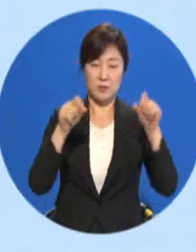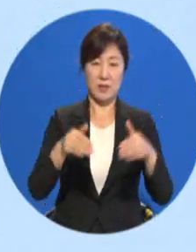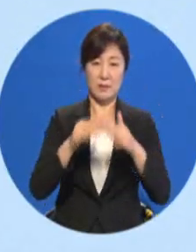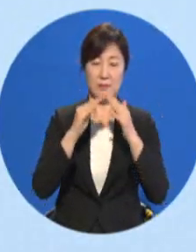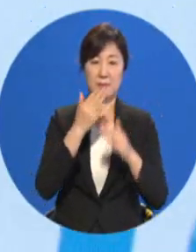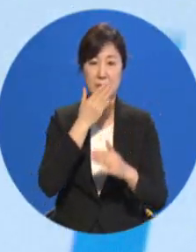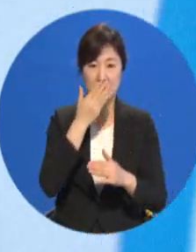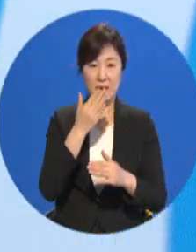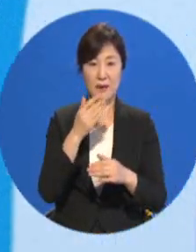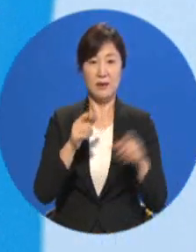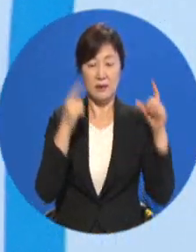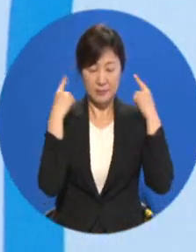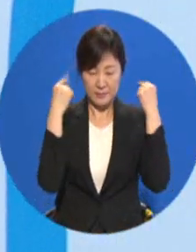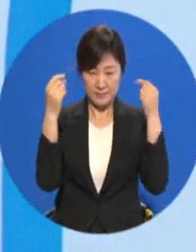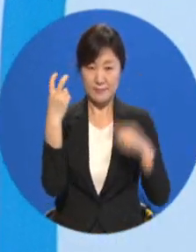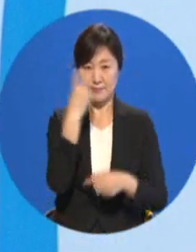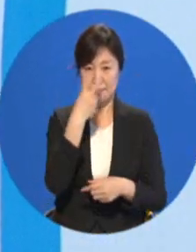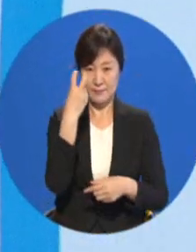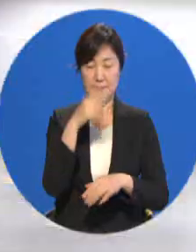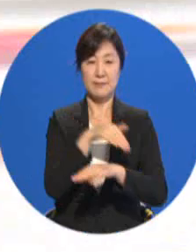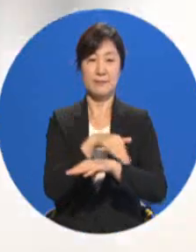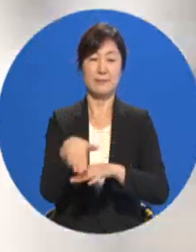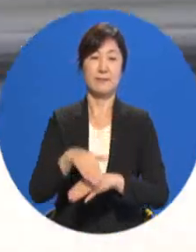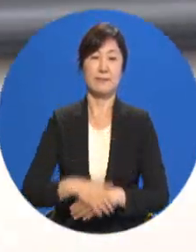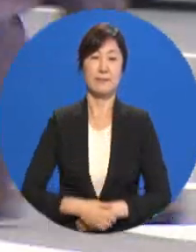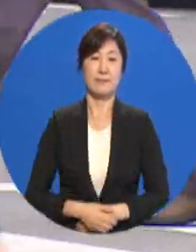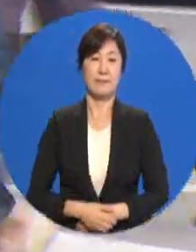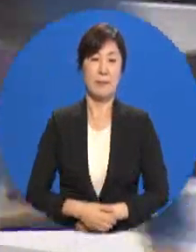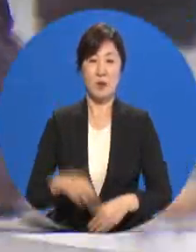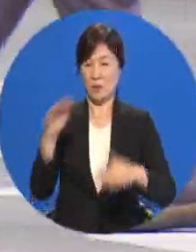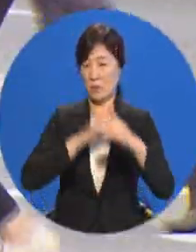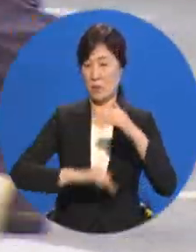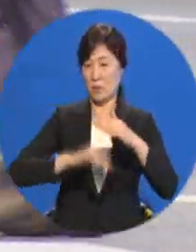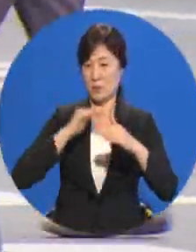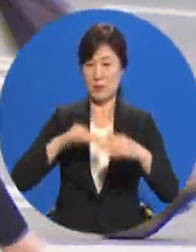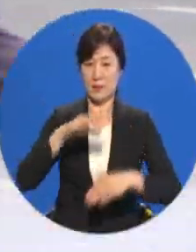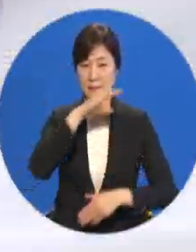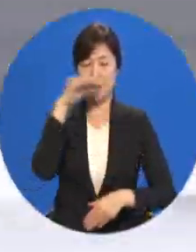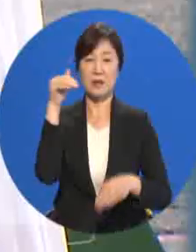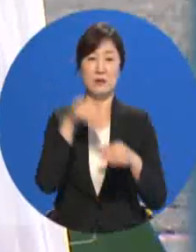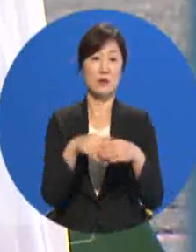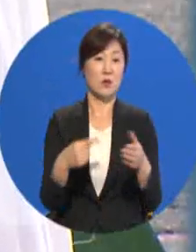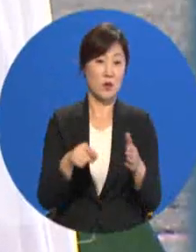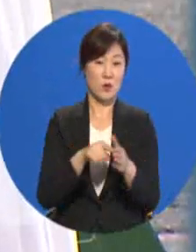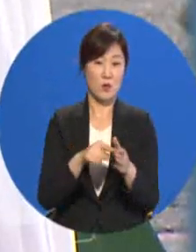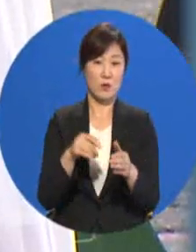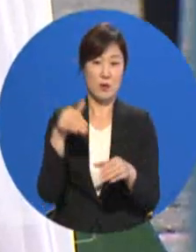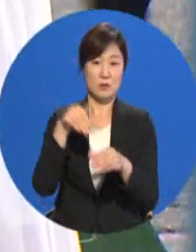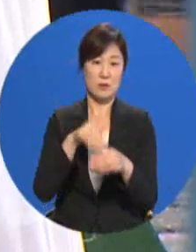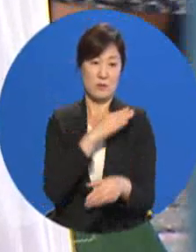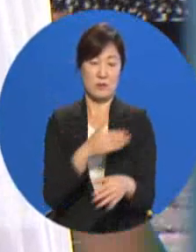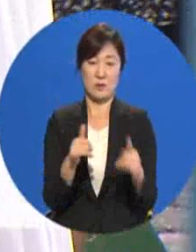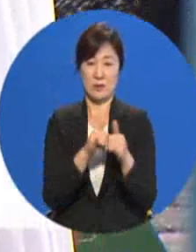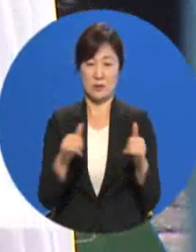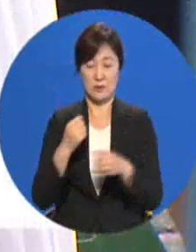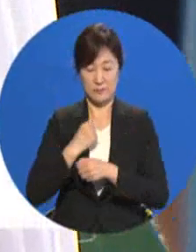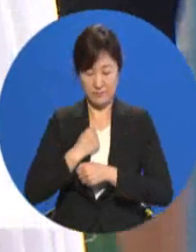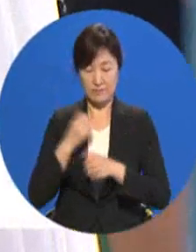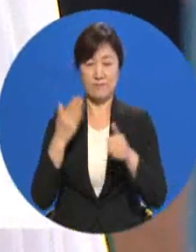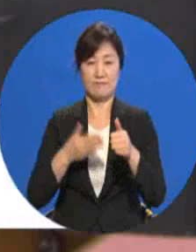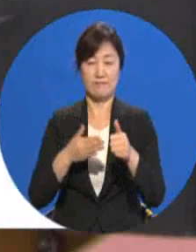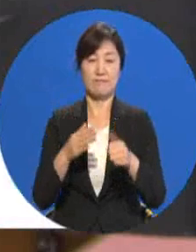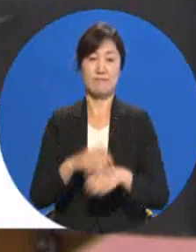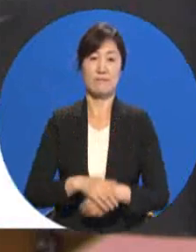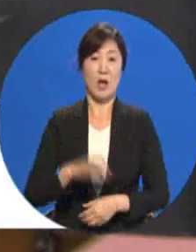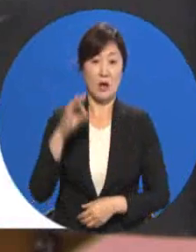지속적인 단속도 예고되고 있습니다 공정 선거를 담보할 수 있도록 유권자들의 주의도 필요합니다 금품이나